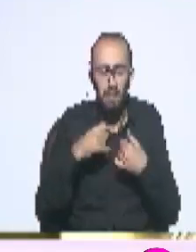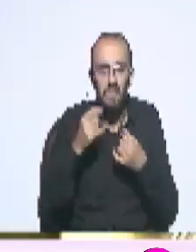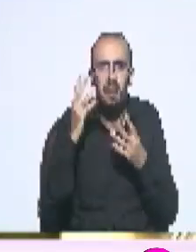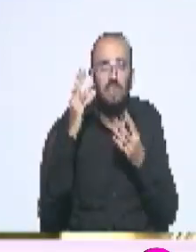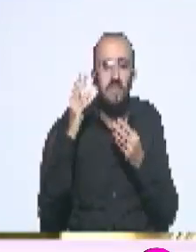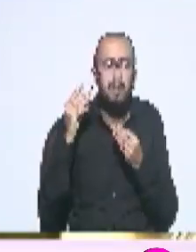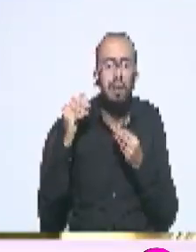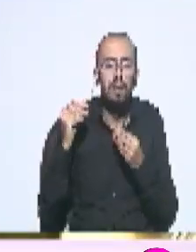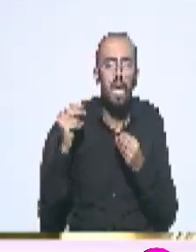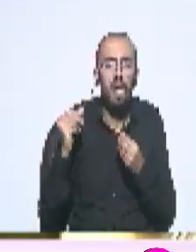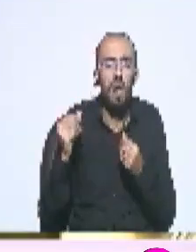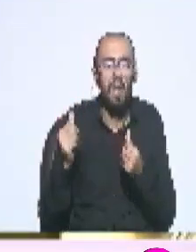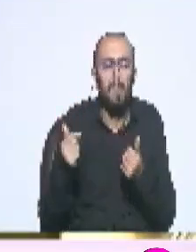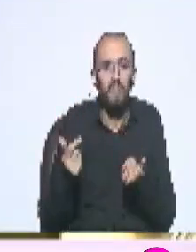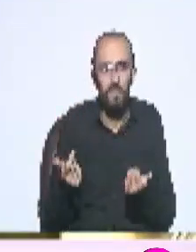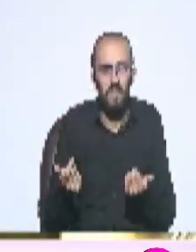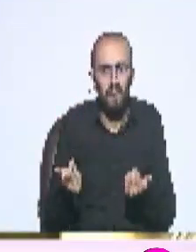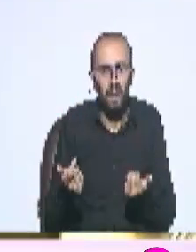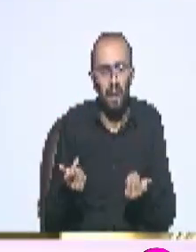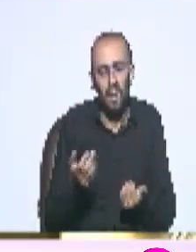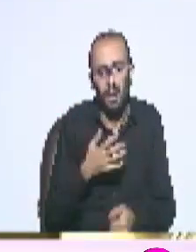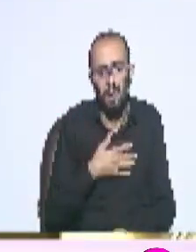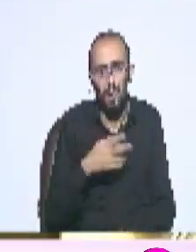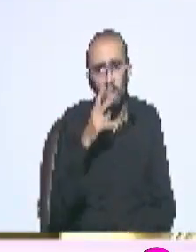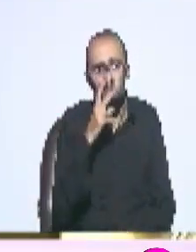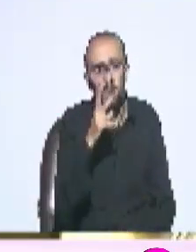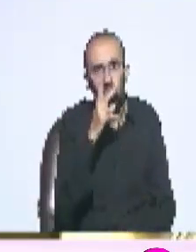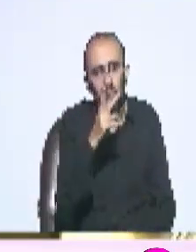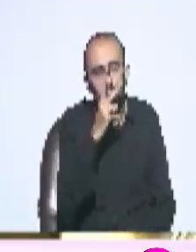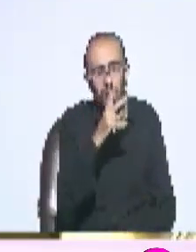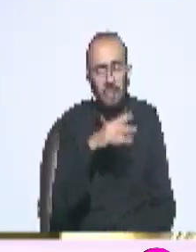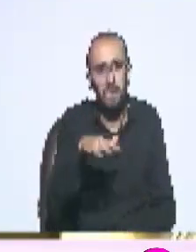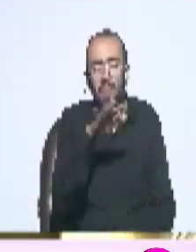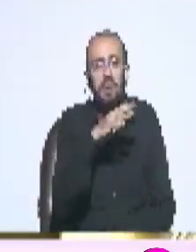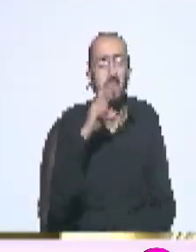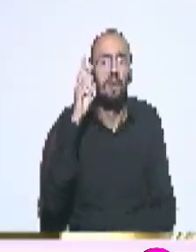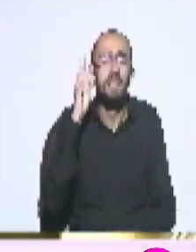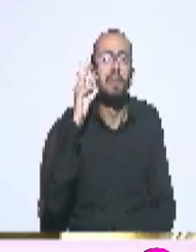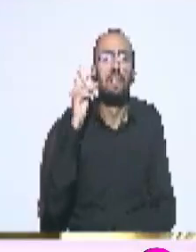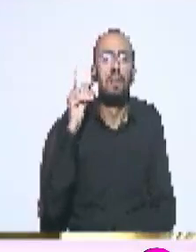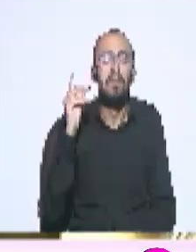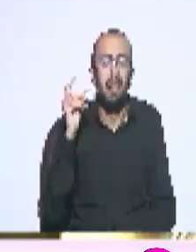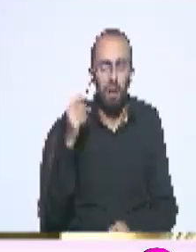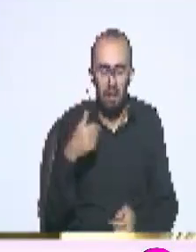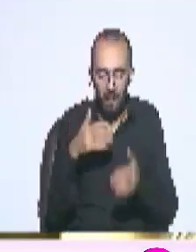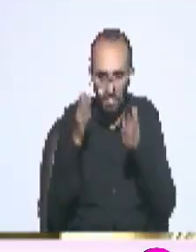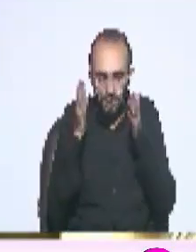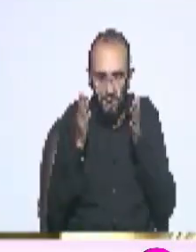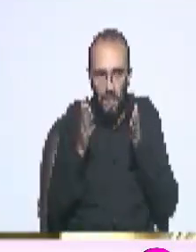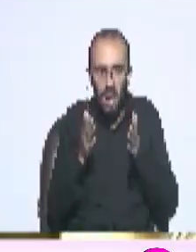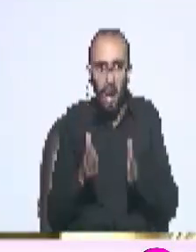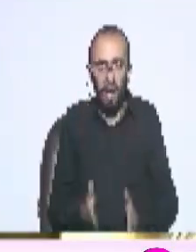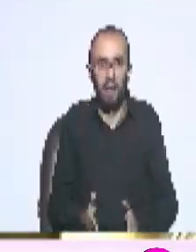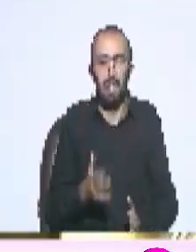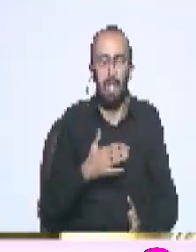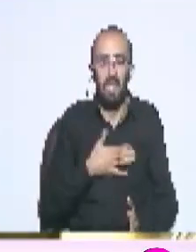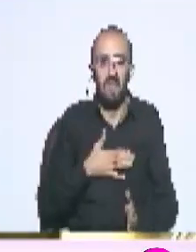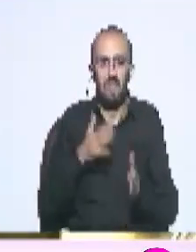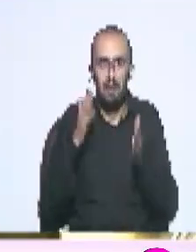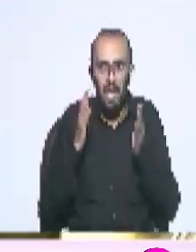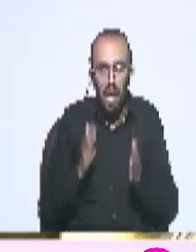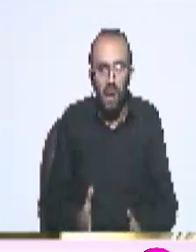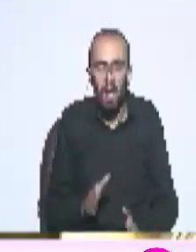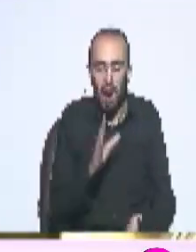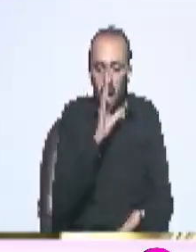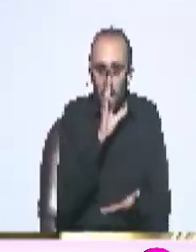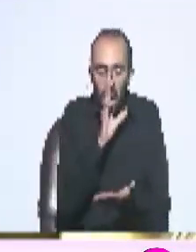خالص ان هي يعني انا بشوف الحاجات دي بشوف ان الناس تنسى خالص ان هي كيان تما ان هي انسان برده